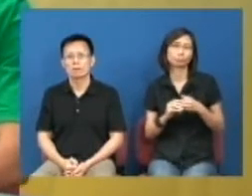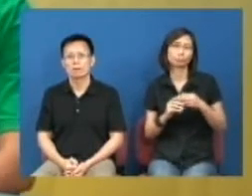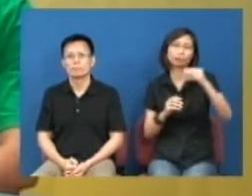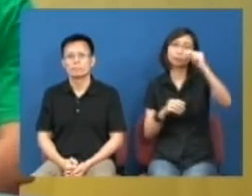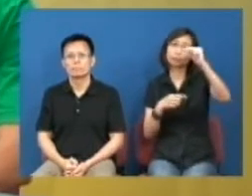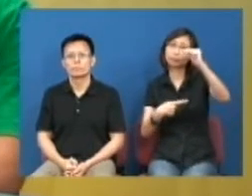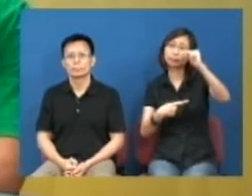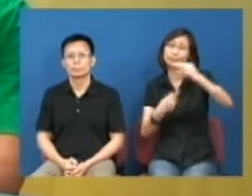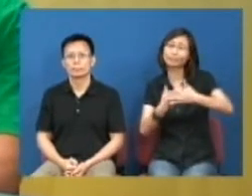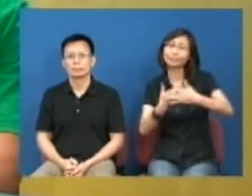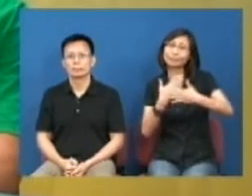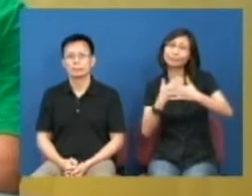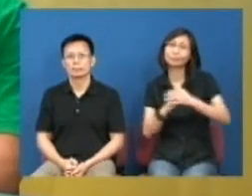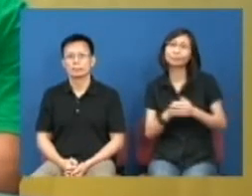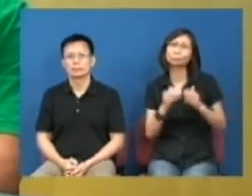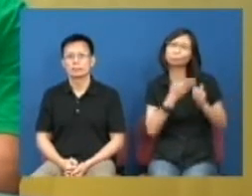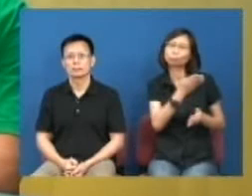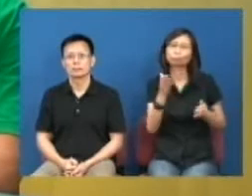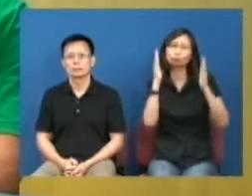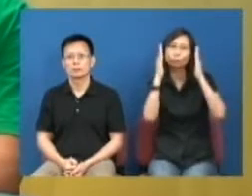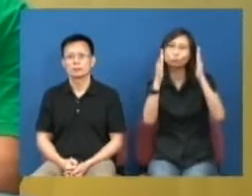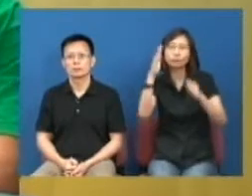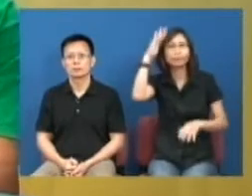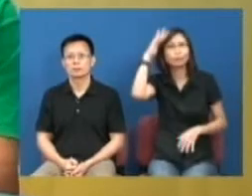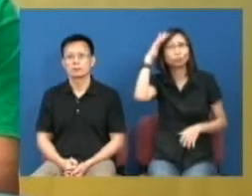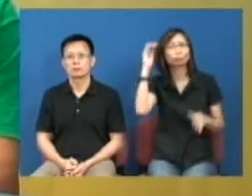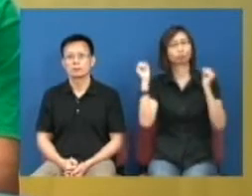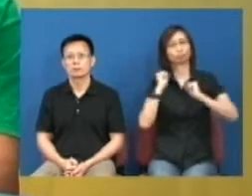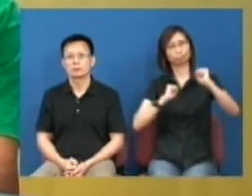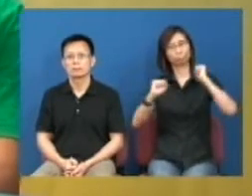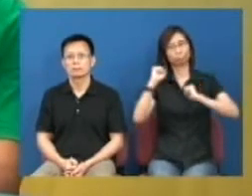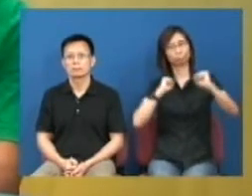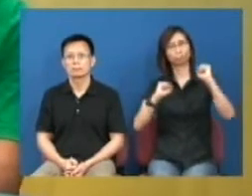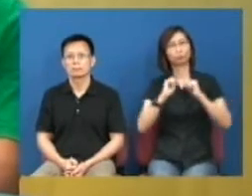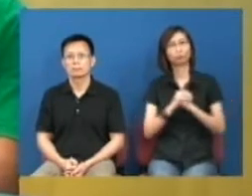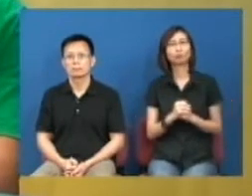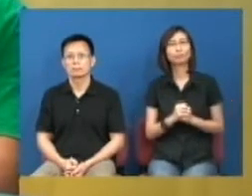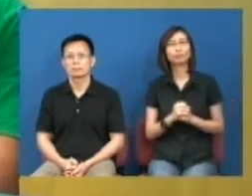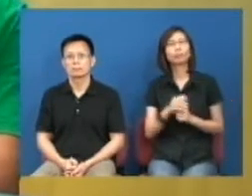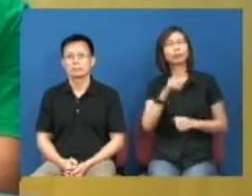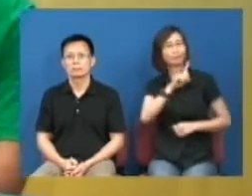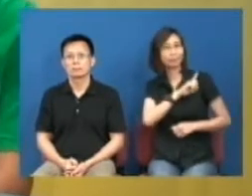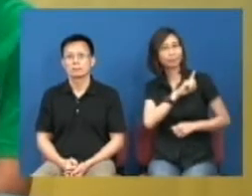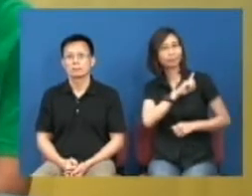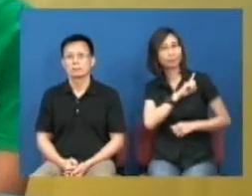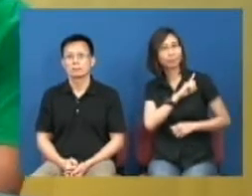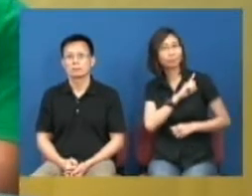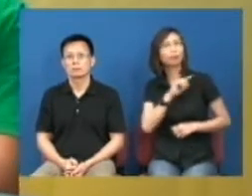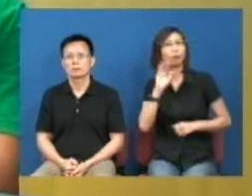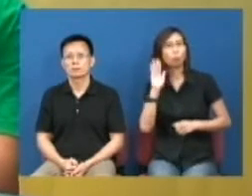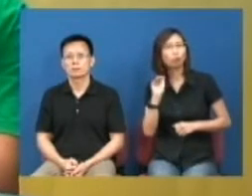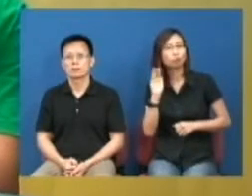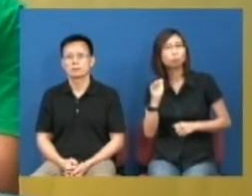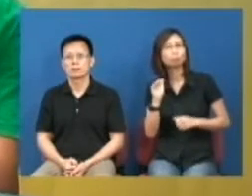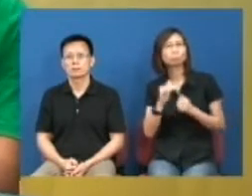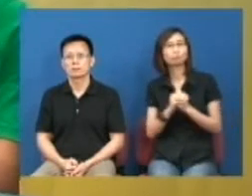但其實大家都可以留意翻，即係警方的行動啦。咁即係喺你自身認為可能嘅範圍裏邊，即